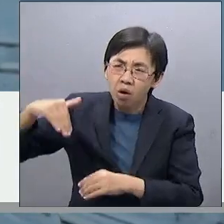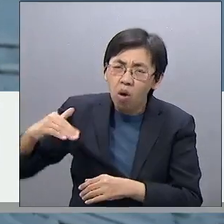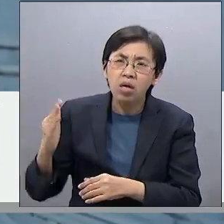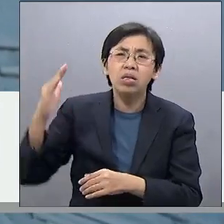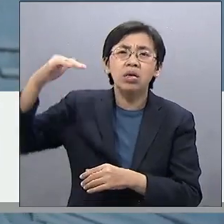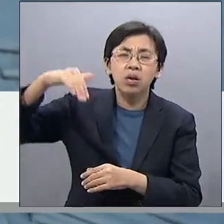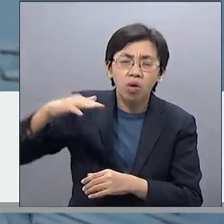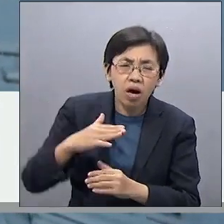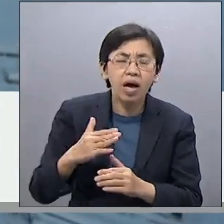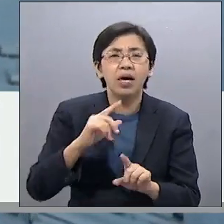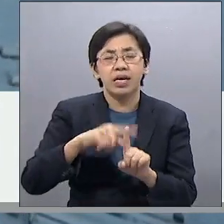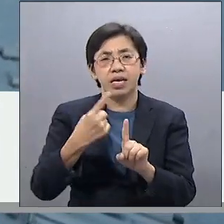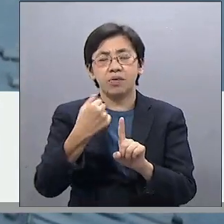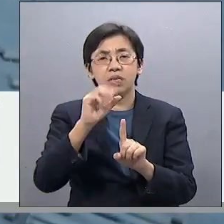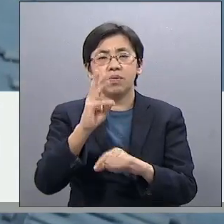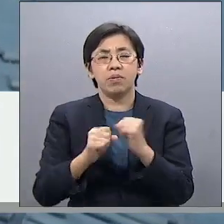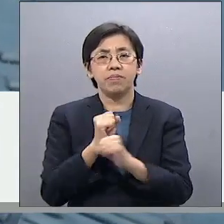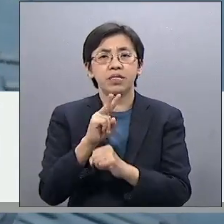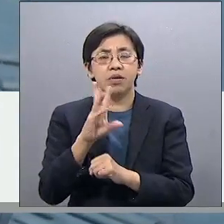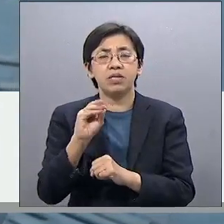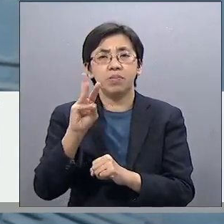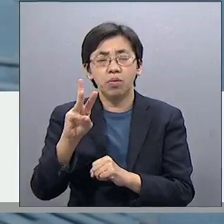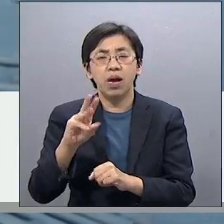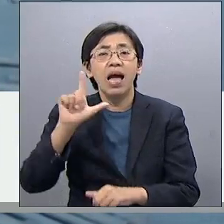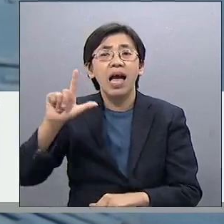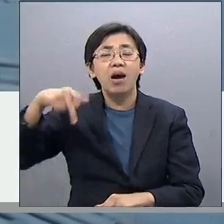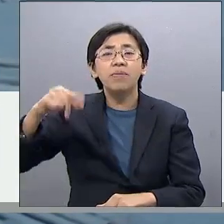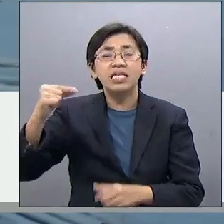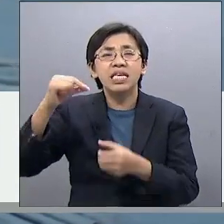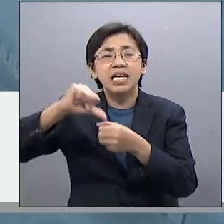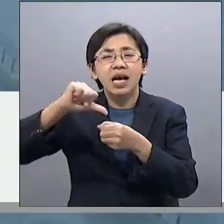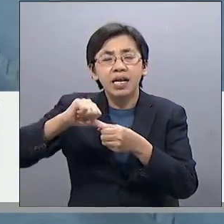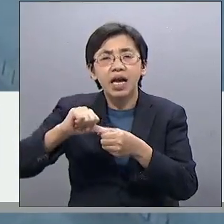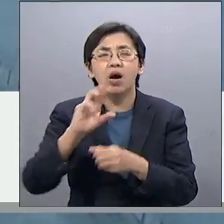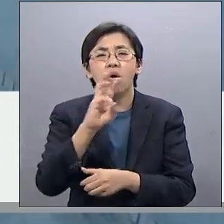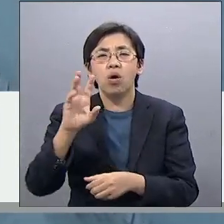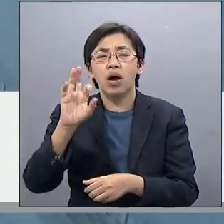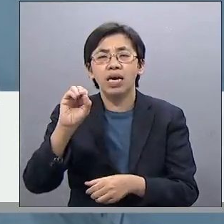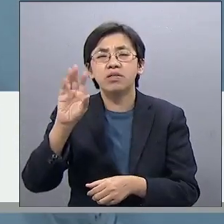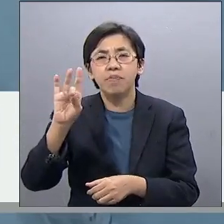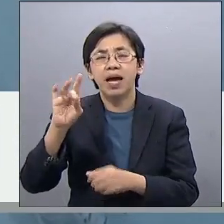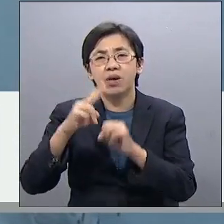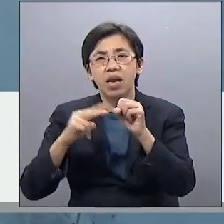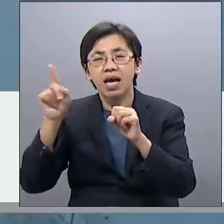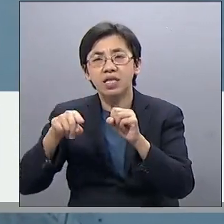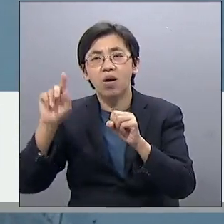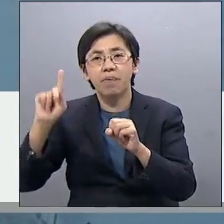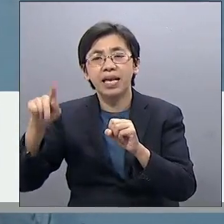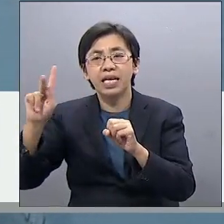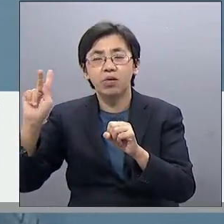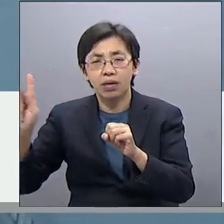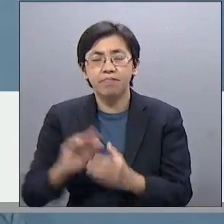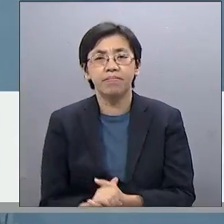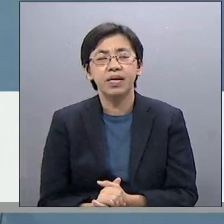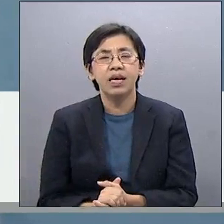วันที่16มกราคม 2566ราคา LPGนำเข้าอยู่ที่698ดอลลาร์สหรัฐต่อตันเทียบได้กับราคา